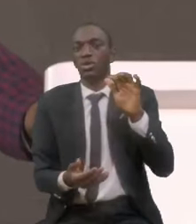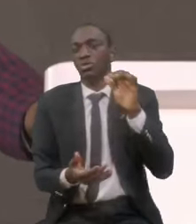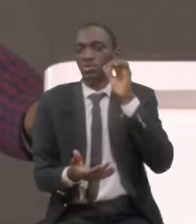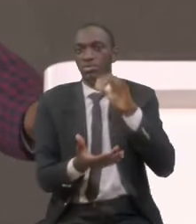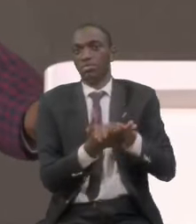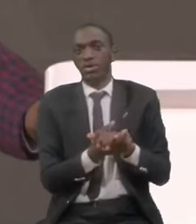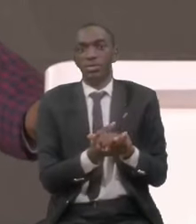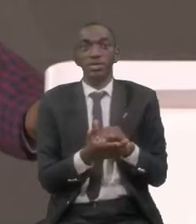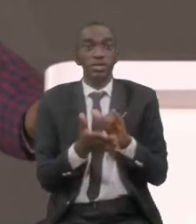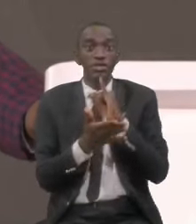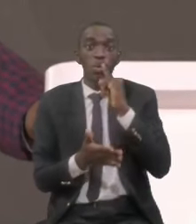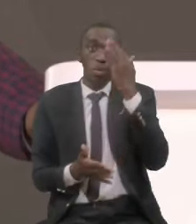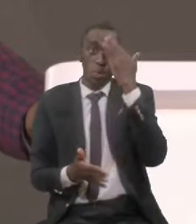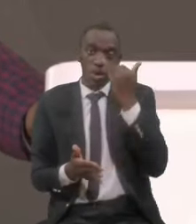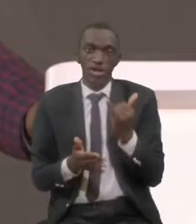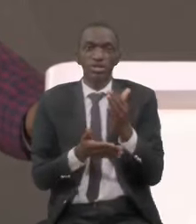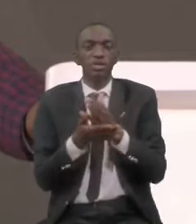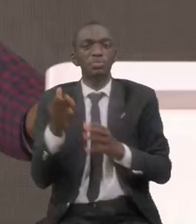disent,